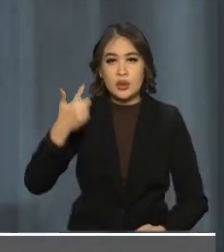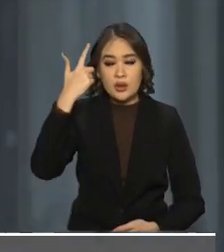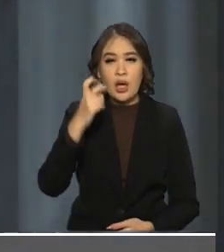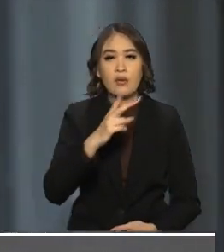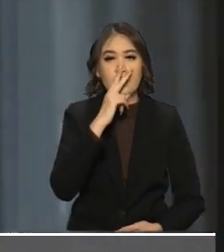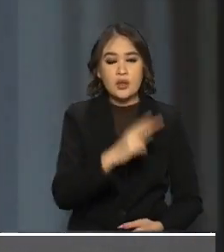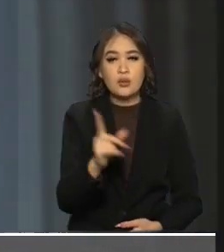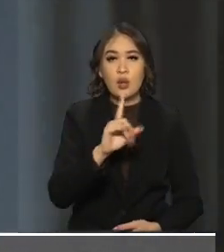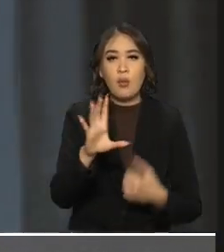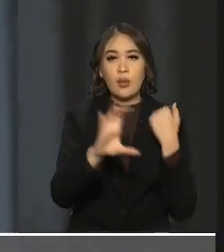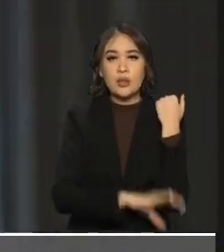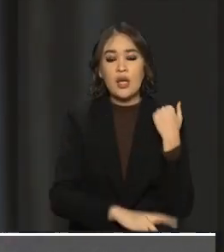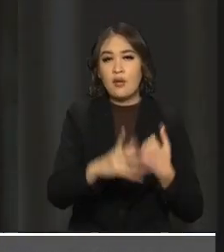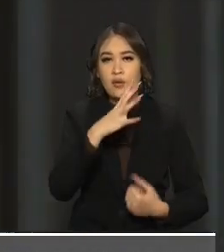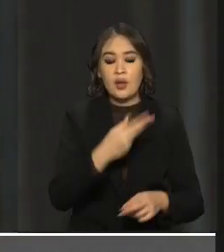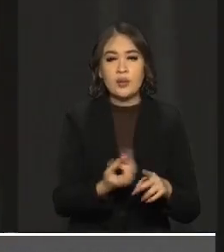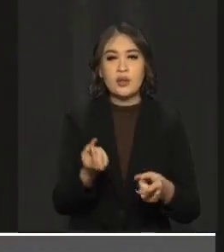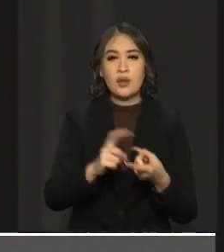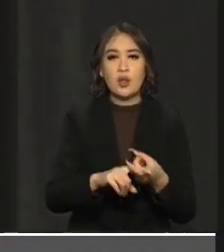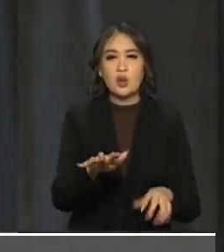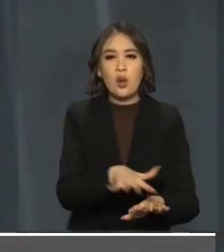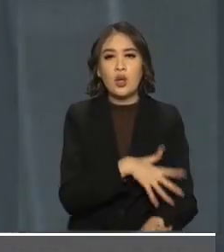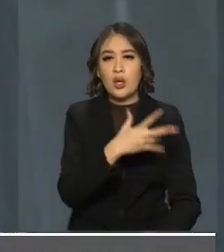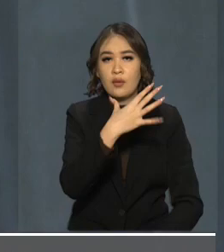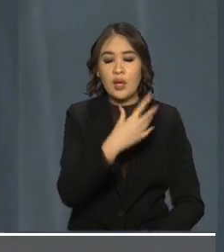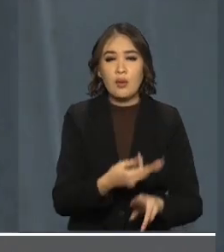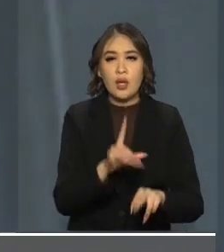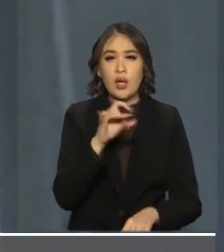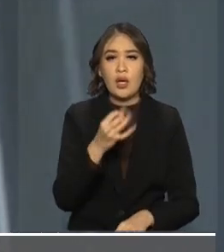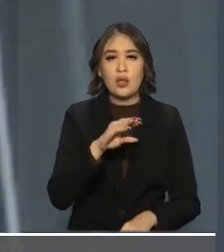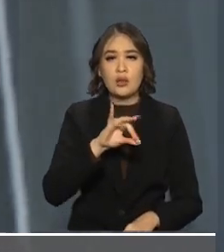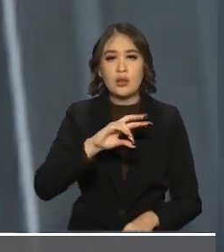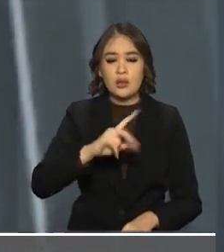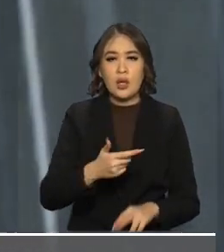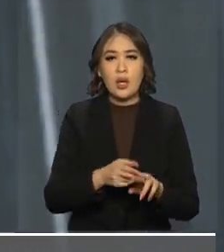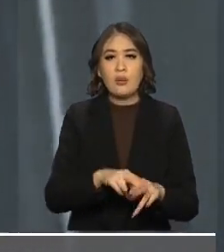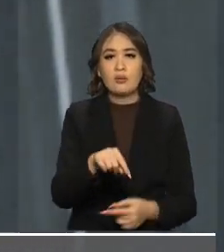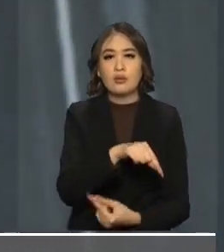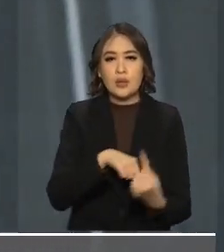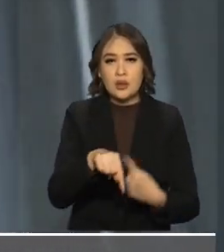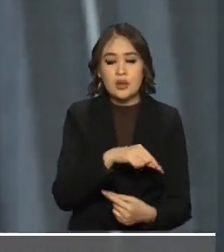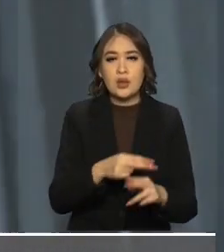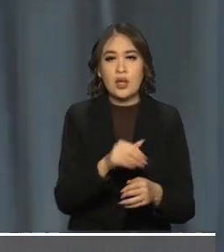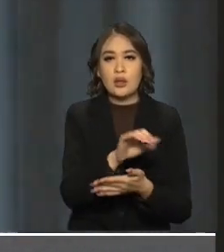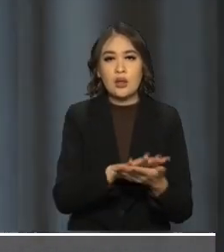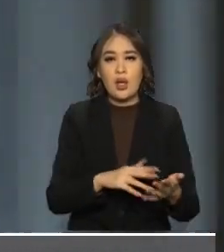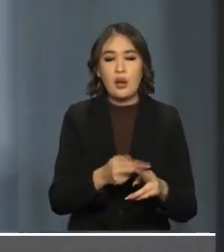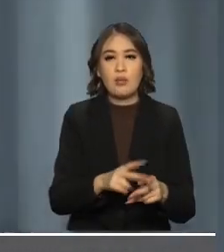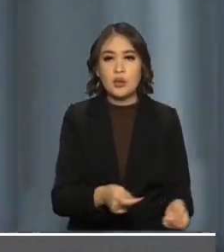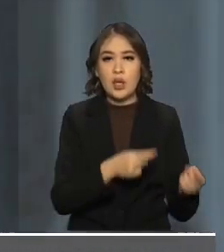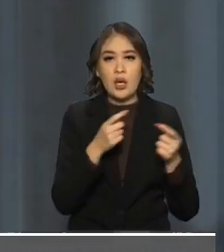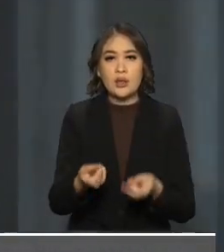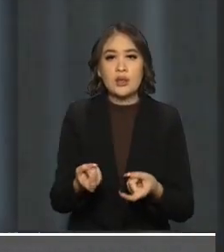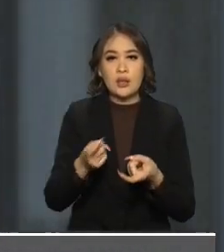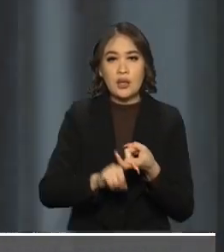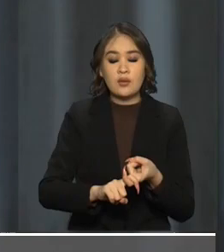в последнее время у нас, в связи с тем, что мы долгое время следовали международным рейтингам, такими как там Doing Business и так далее, приводили свое законодательство в